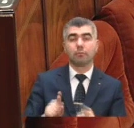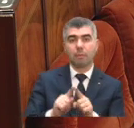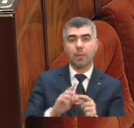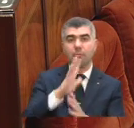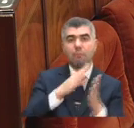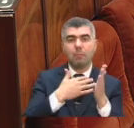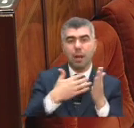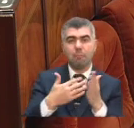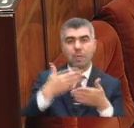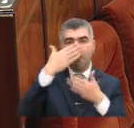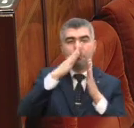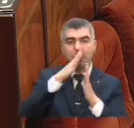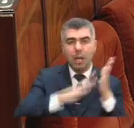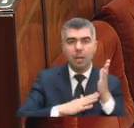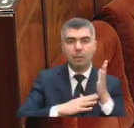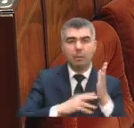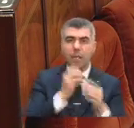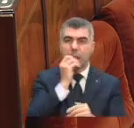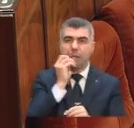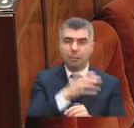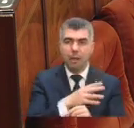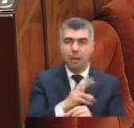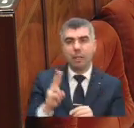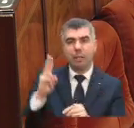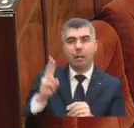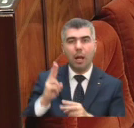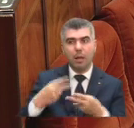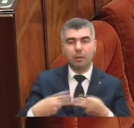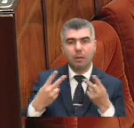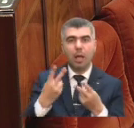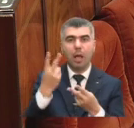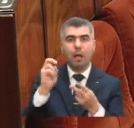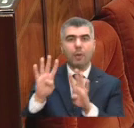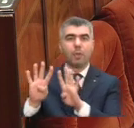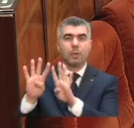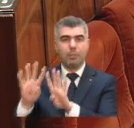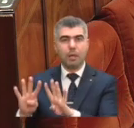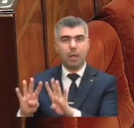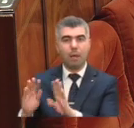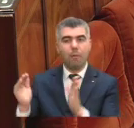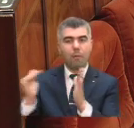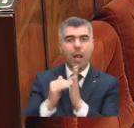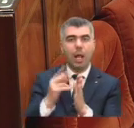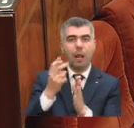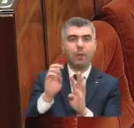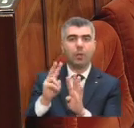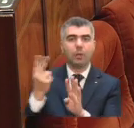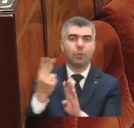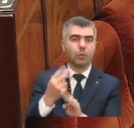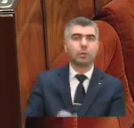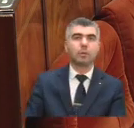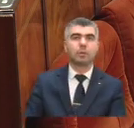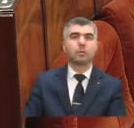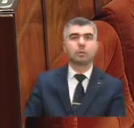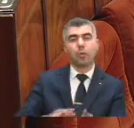البرنامج الوطني للنفايات الذي أعطيت انطلاقته سنة 2008 وغينتهي في سنة 2022، تم تحقيق مجموعة